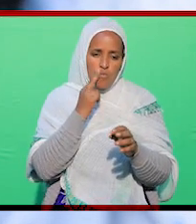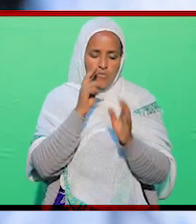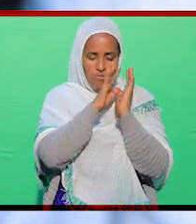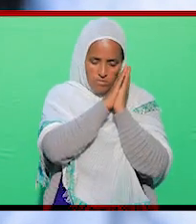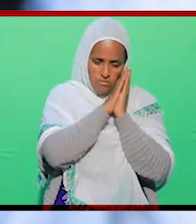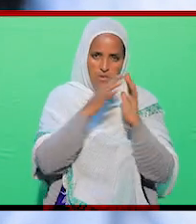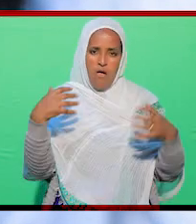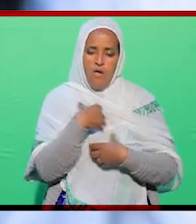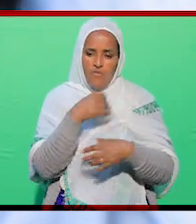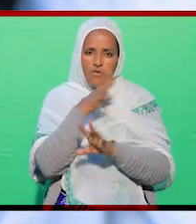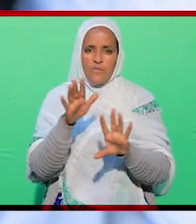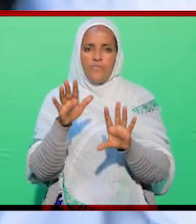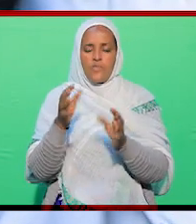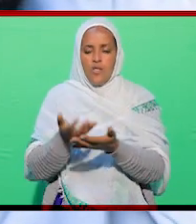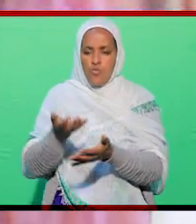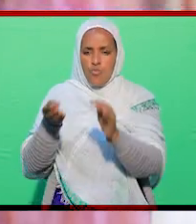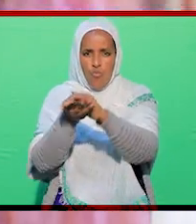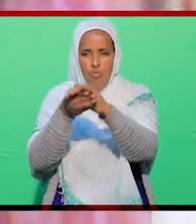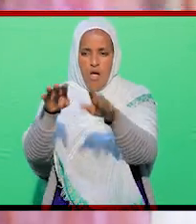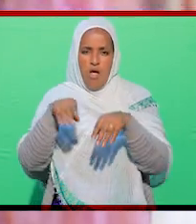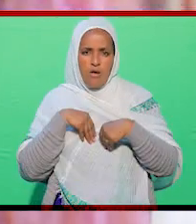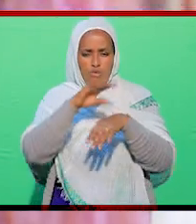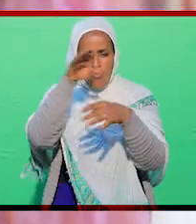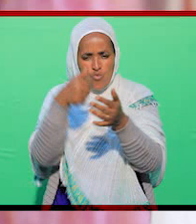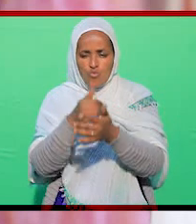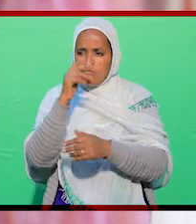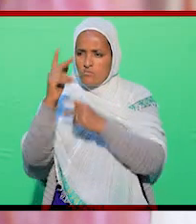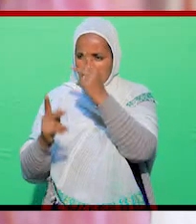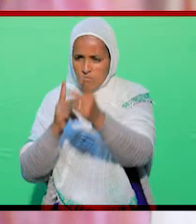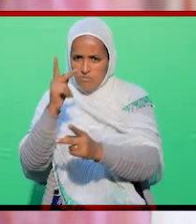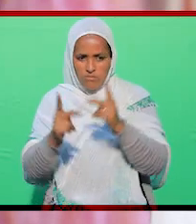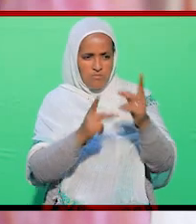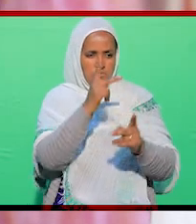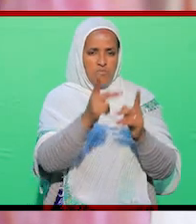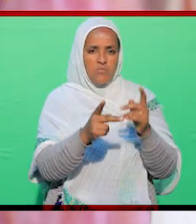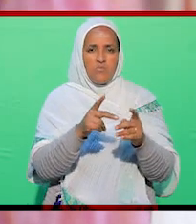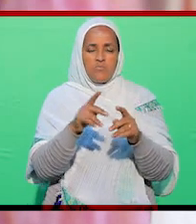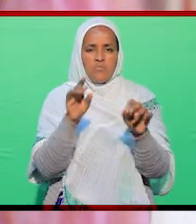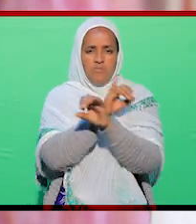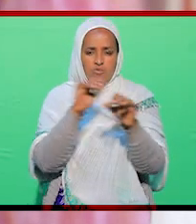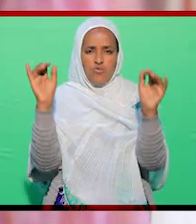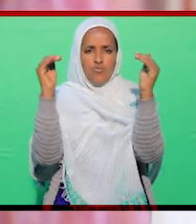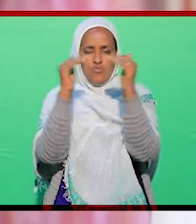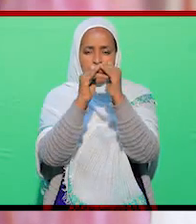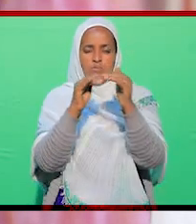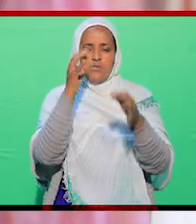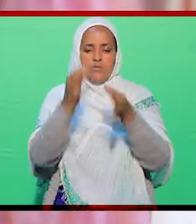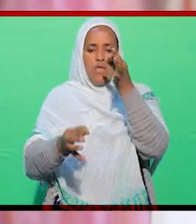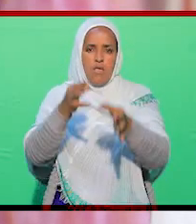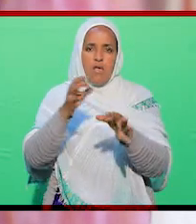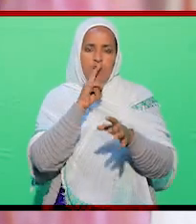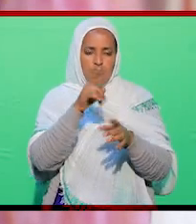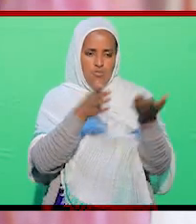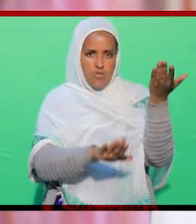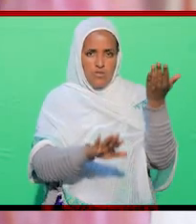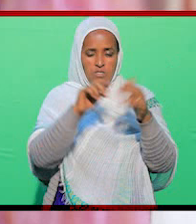ነው። ጦም አዳሪውንም አይንቅም፣ ሀብታሙንም አይፈራም፣ ጉቦም አይቀበልም፣ ሁሉንም ይጎበኛል። ስለዚህ